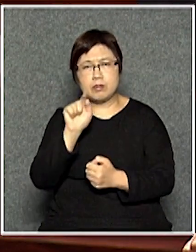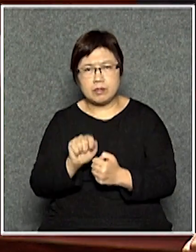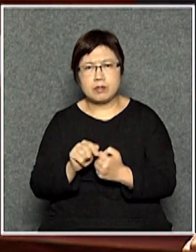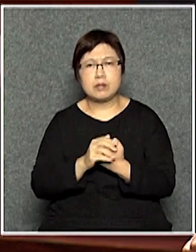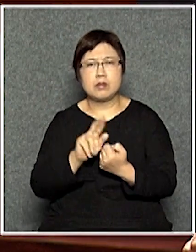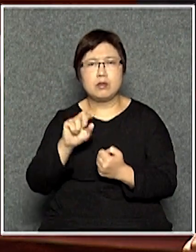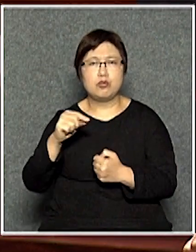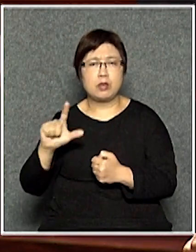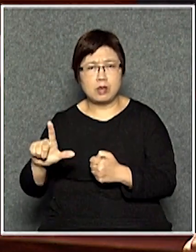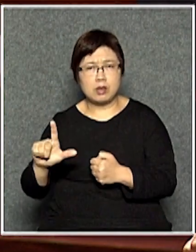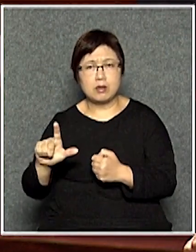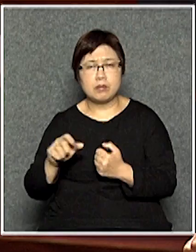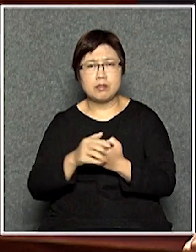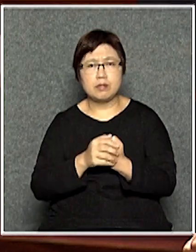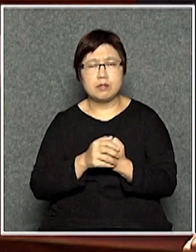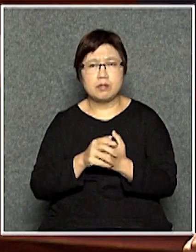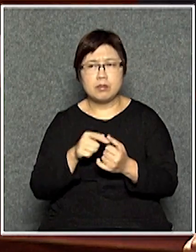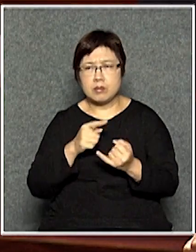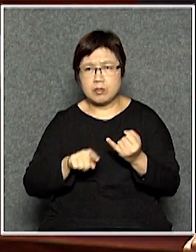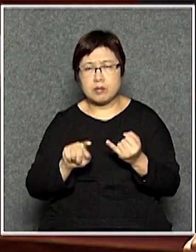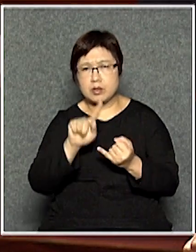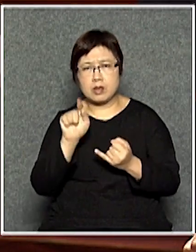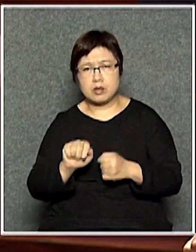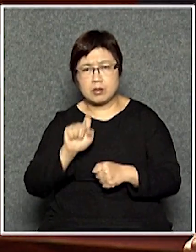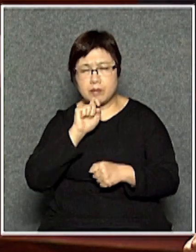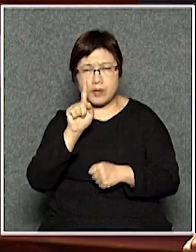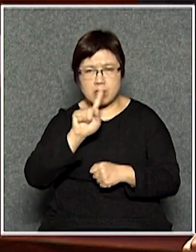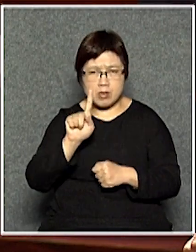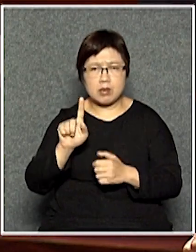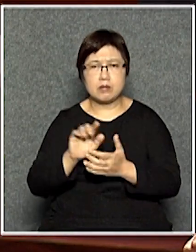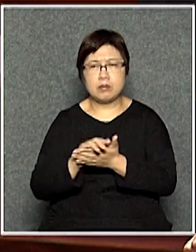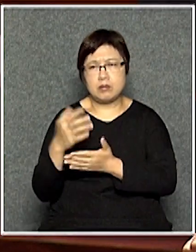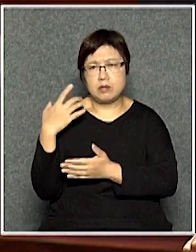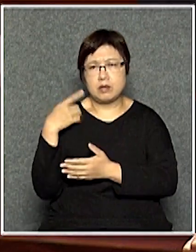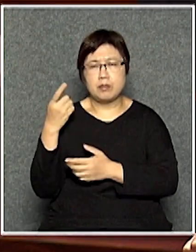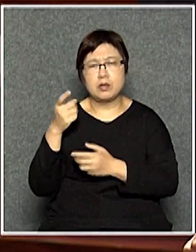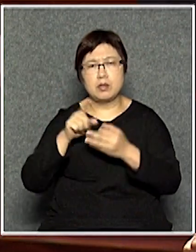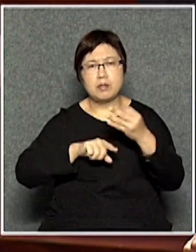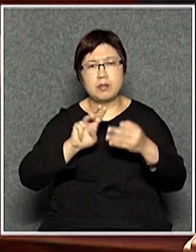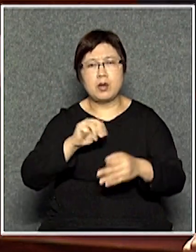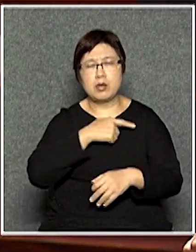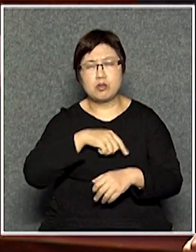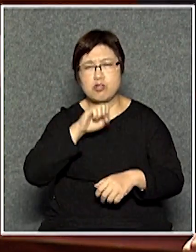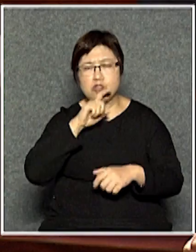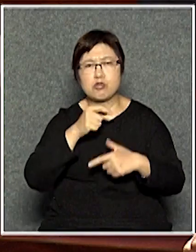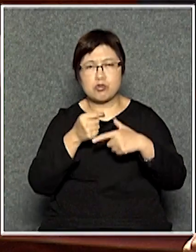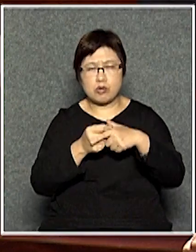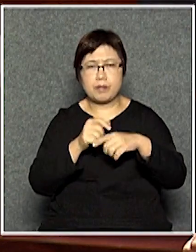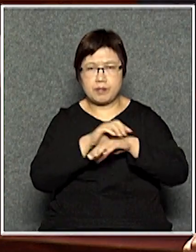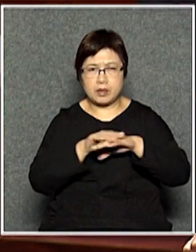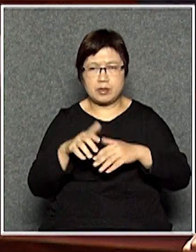UGL 到底有啲咩問題？我相信咧，尋日莫乃光講得公平嘅，係應該留